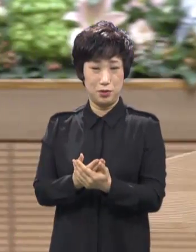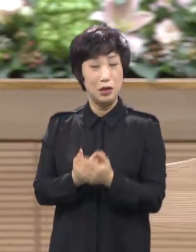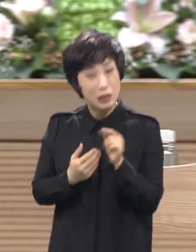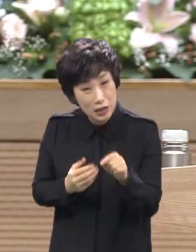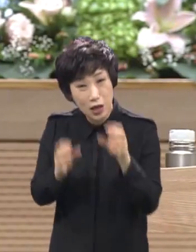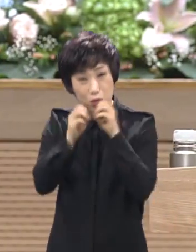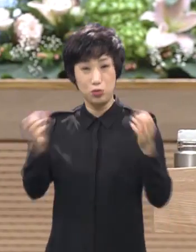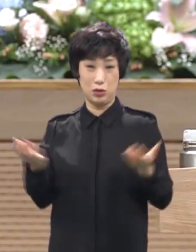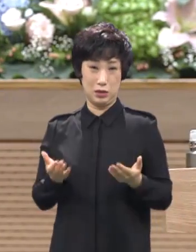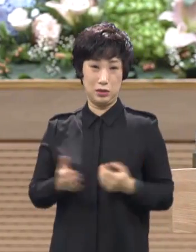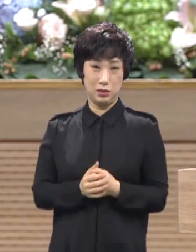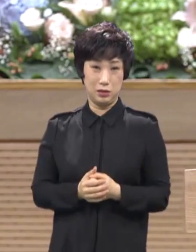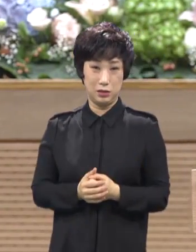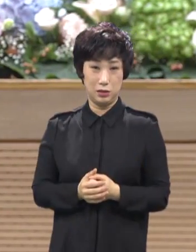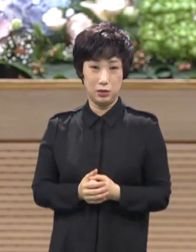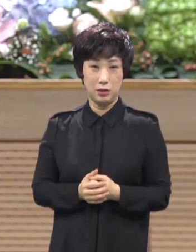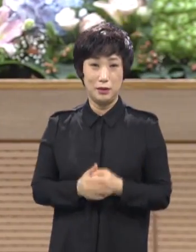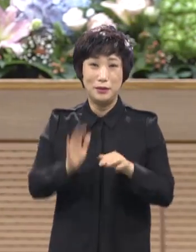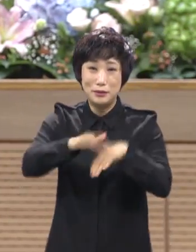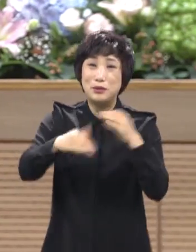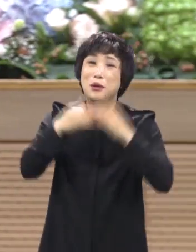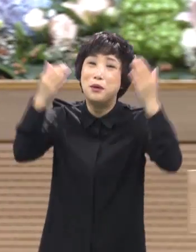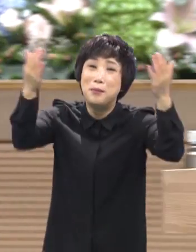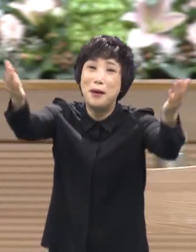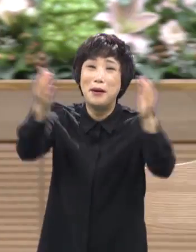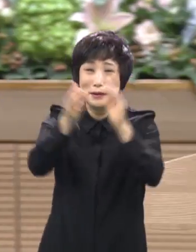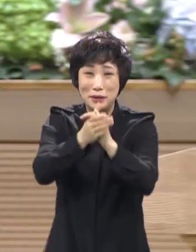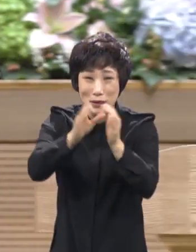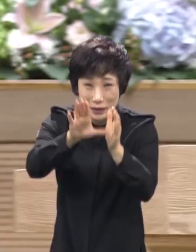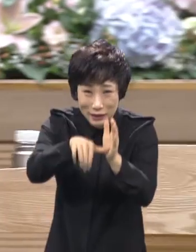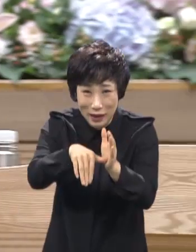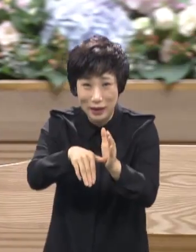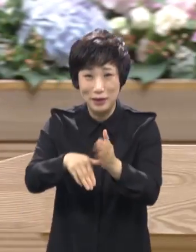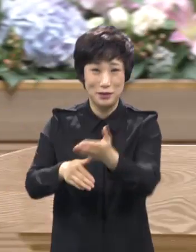이게 전 두 손 번쩍 들고